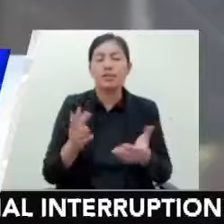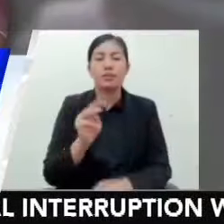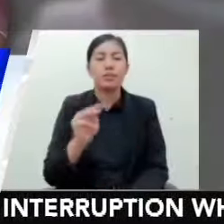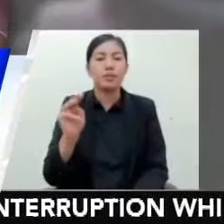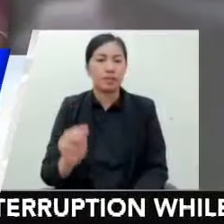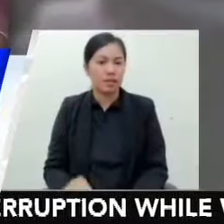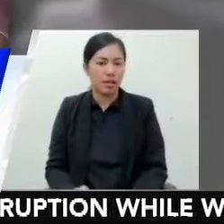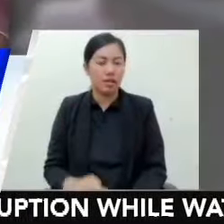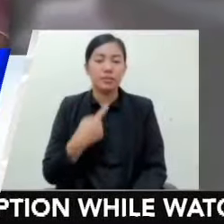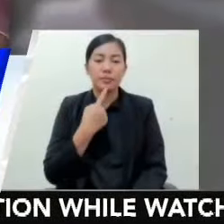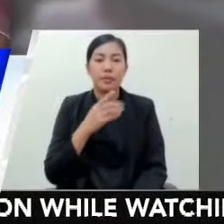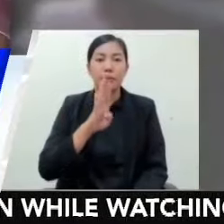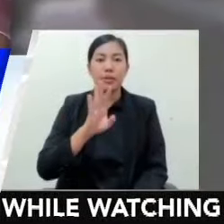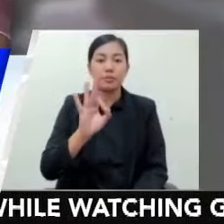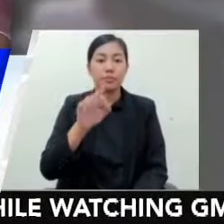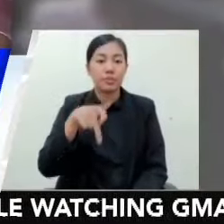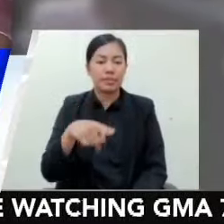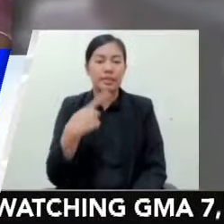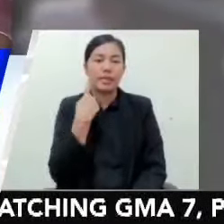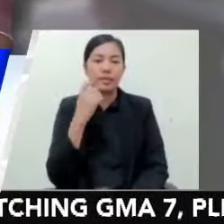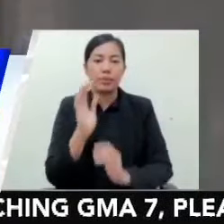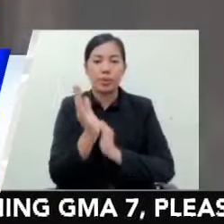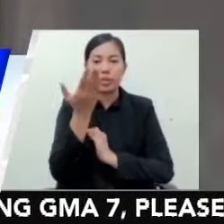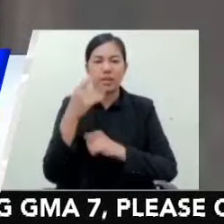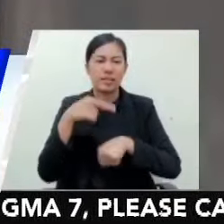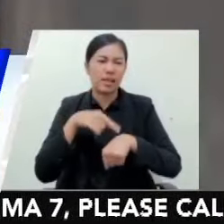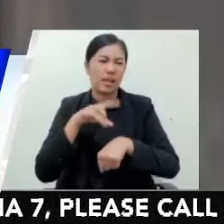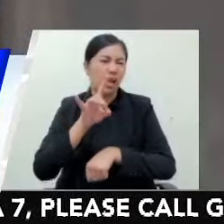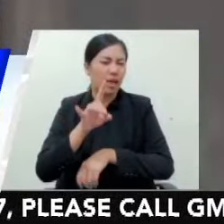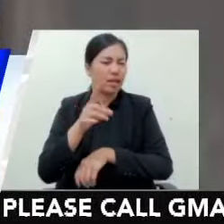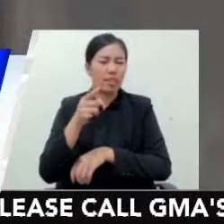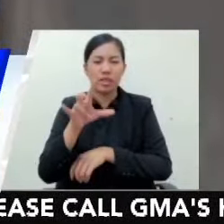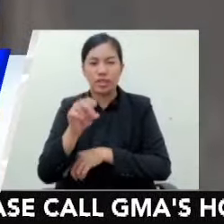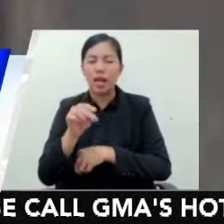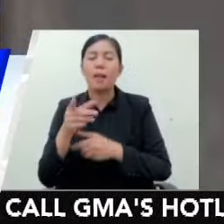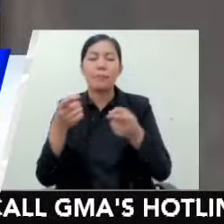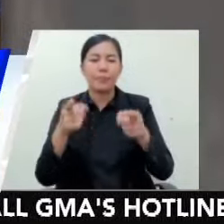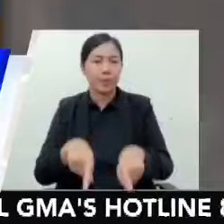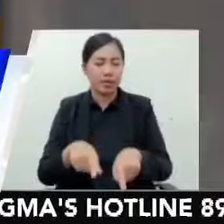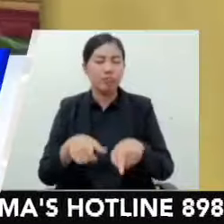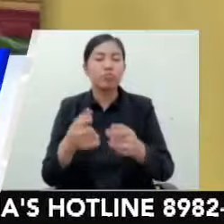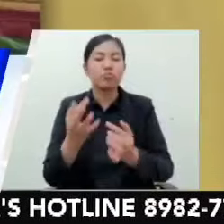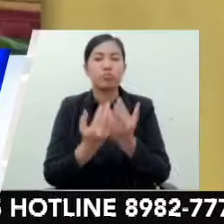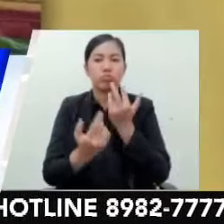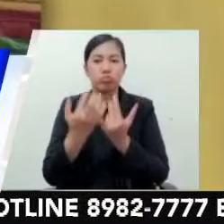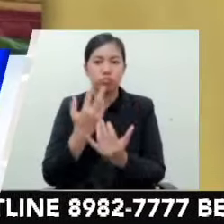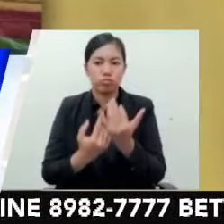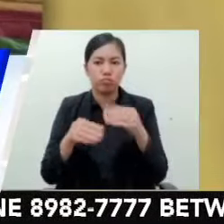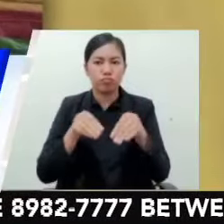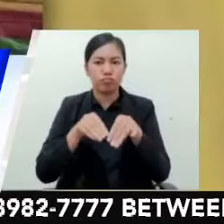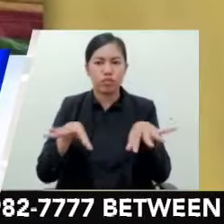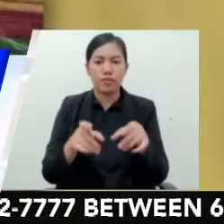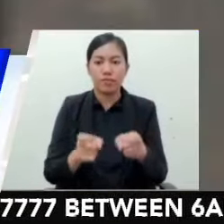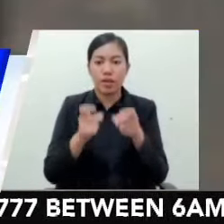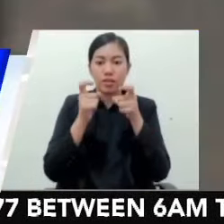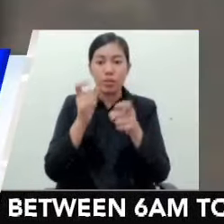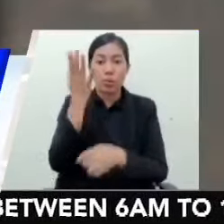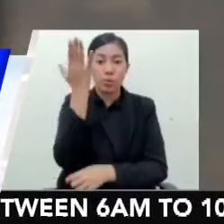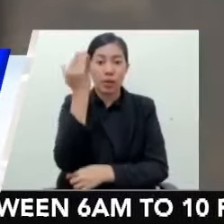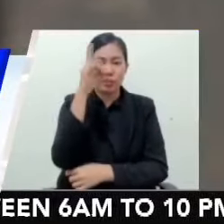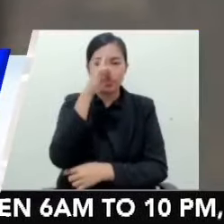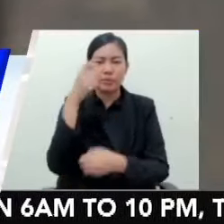alas 8 ng umaga kanina nang sumiklab ang sunog doon. Mabilis pong kumalat ang apoy dahil gawa sa light materials ang mga